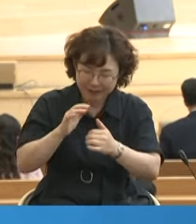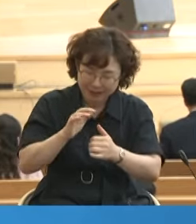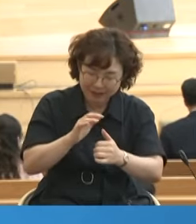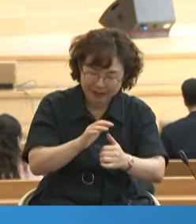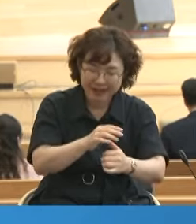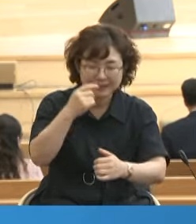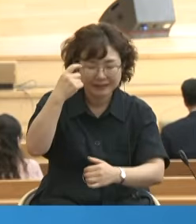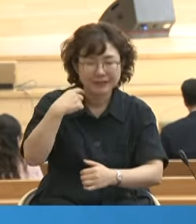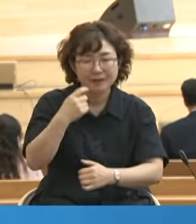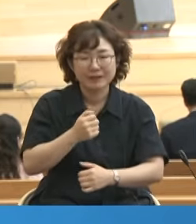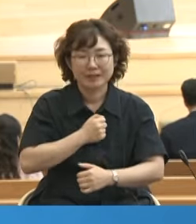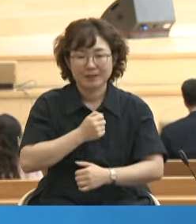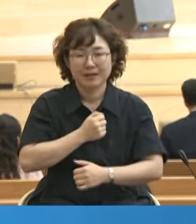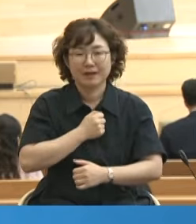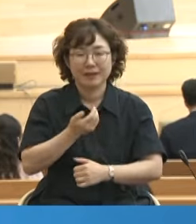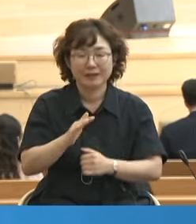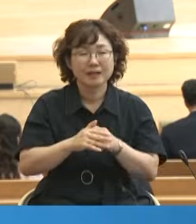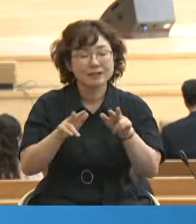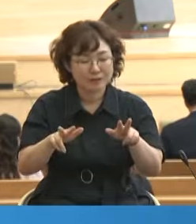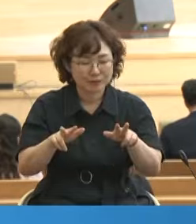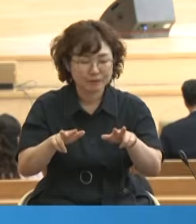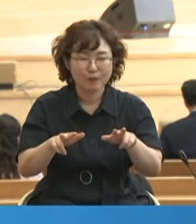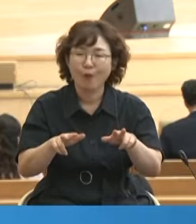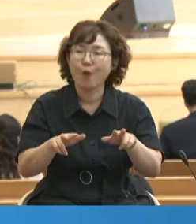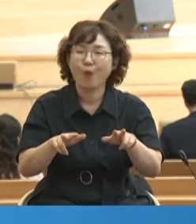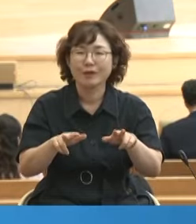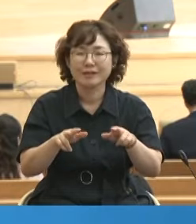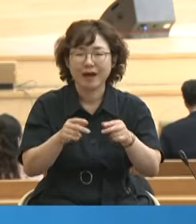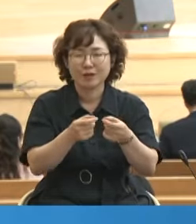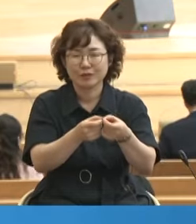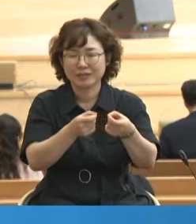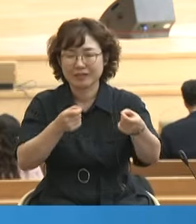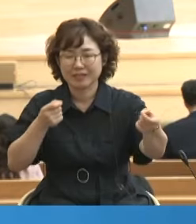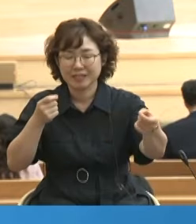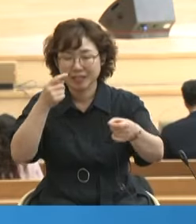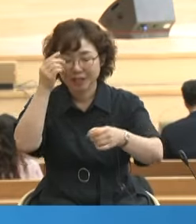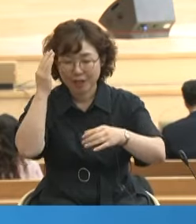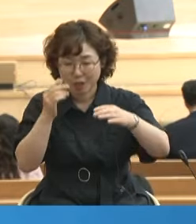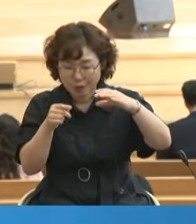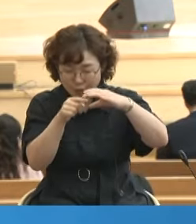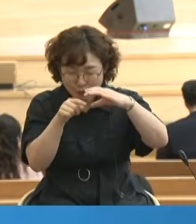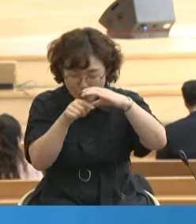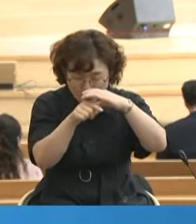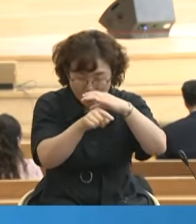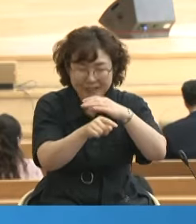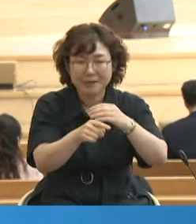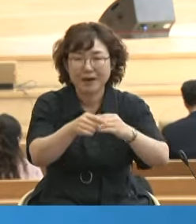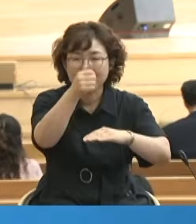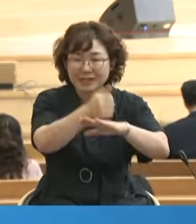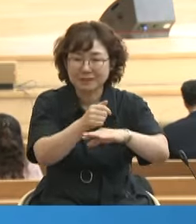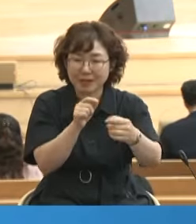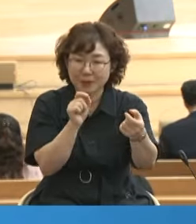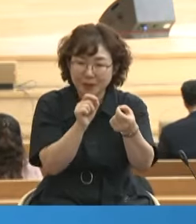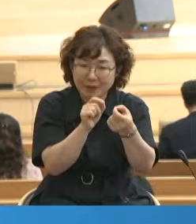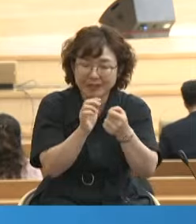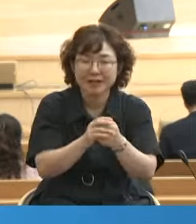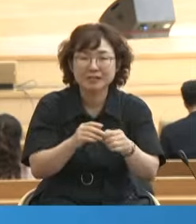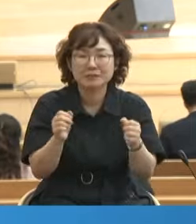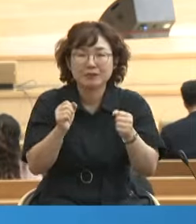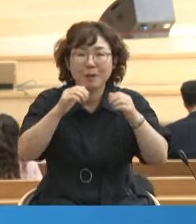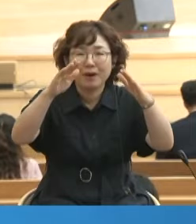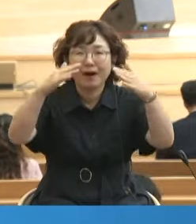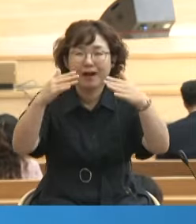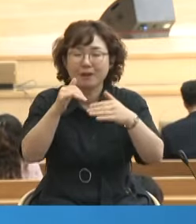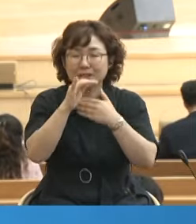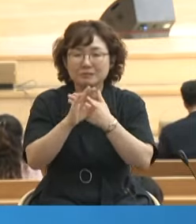가도 끝이 없다. 그런데 지금 긴 터널이 이제 끝나갑니다. 이제 찬바람이 불면